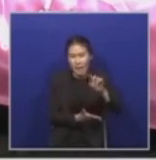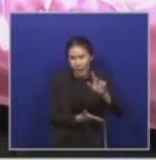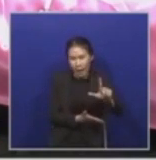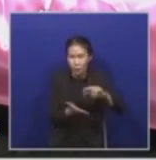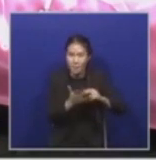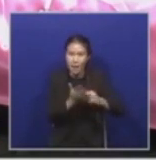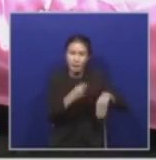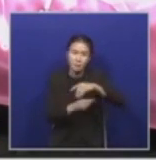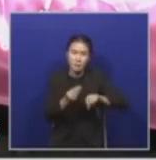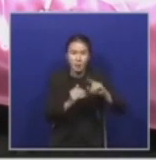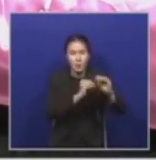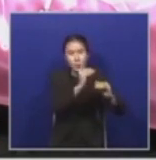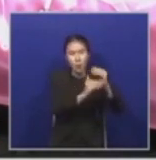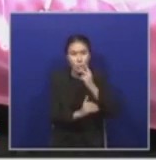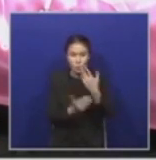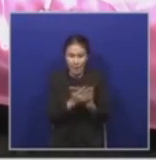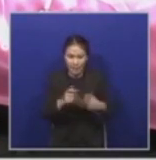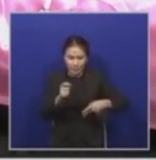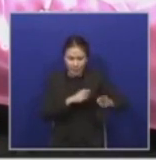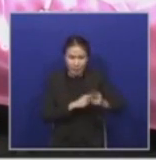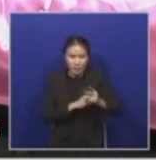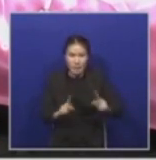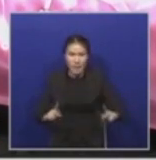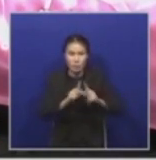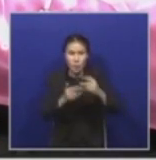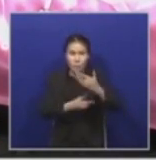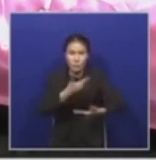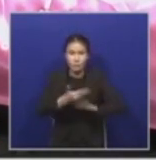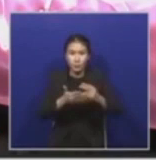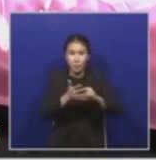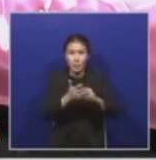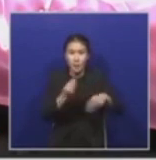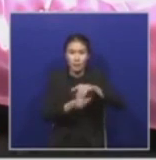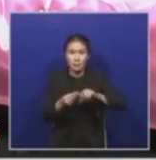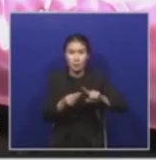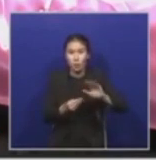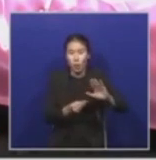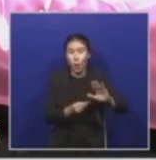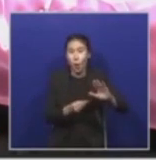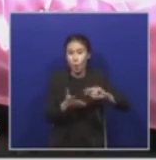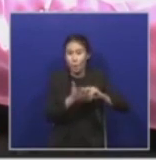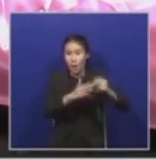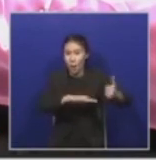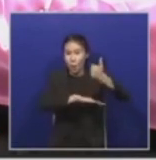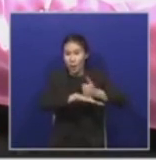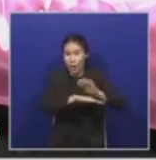กระตุ้นพัฒนาเศรษฐกิจตัดไปครับตัดงบของกรมพัฒนาธุรกิจการค้าของท่านจุรินทร์ลักษณวิศิษฏ์